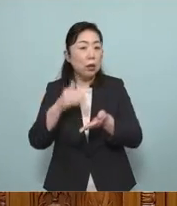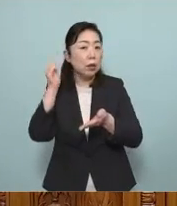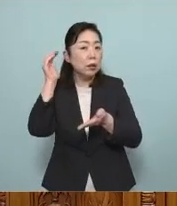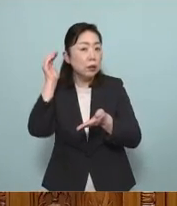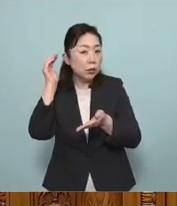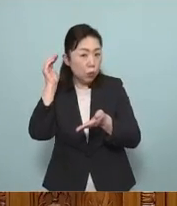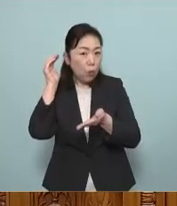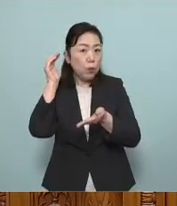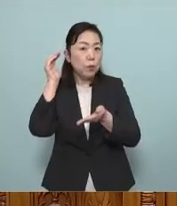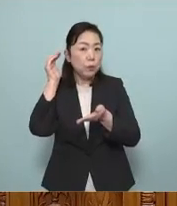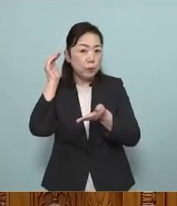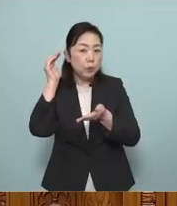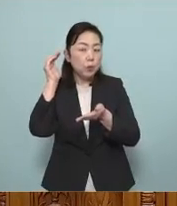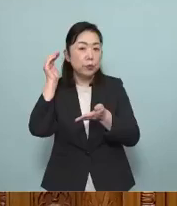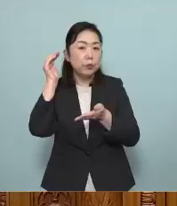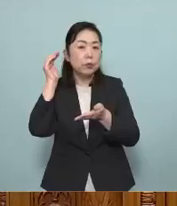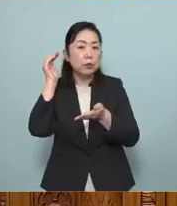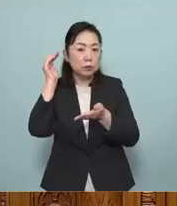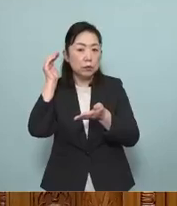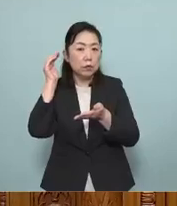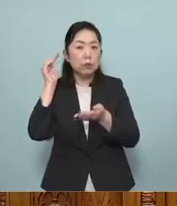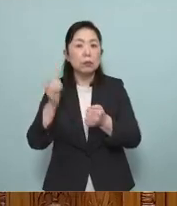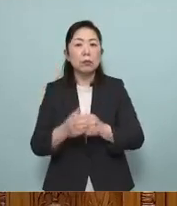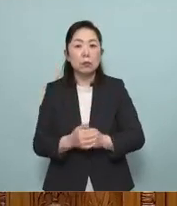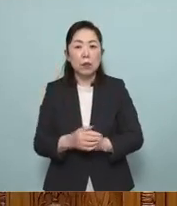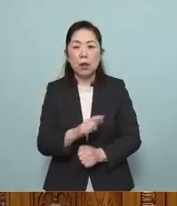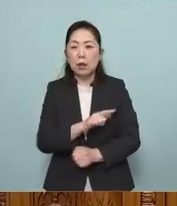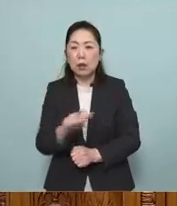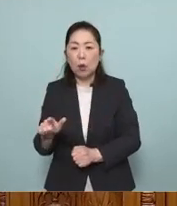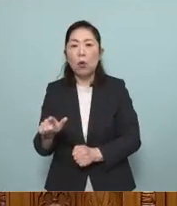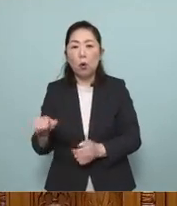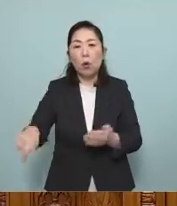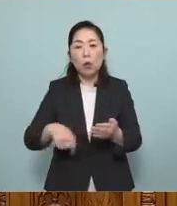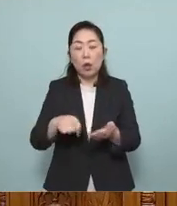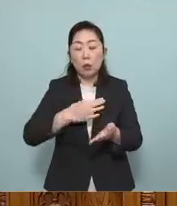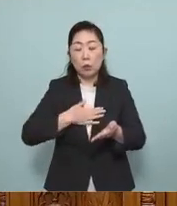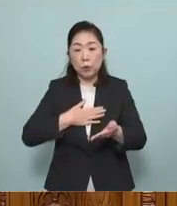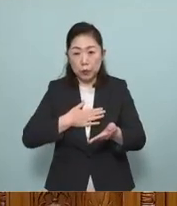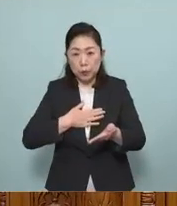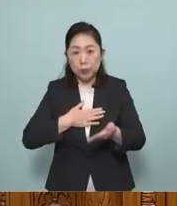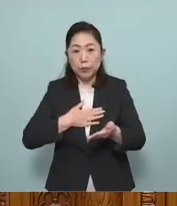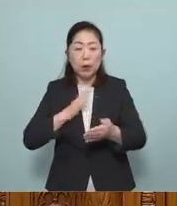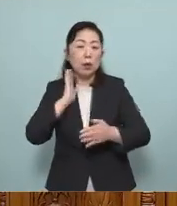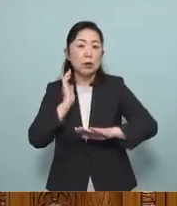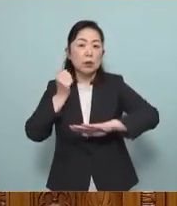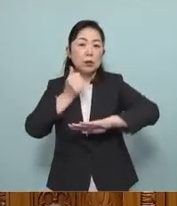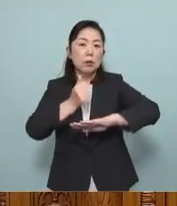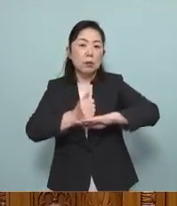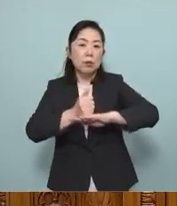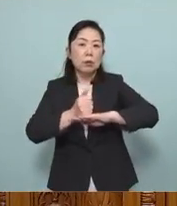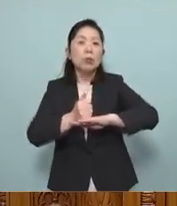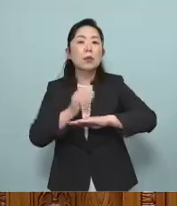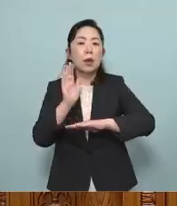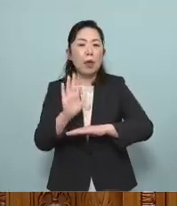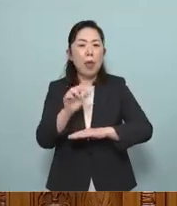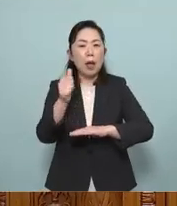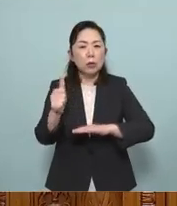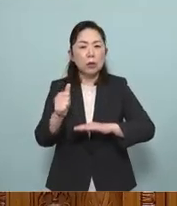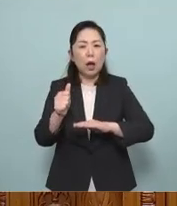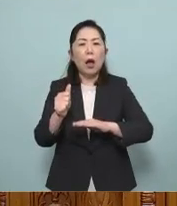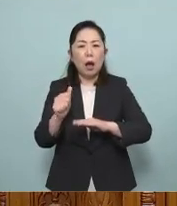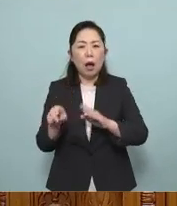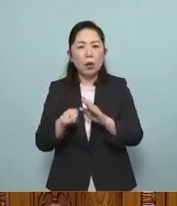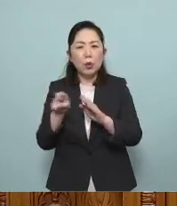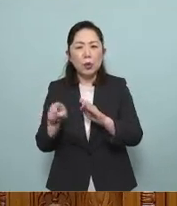されてきました。私自身、総理に就任したときから、デルタ株を超える強力な変異株